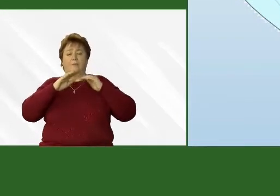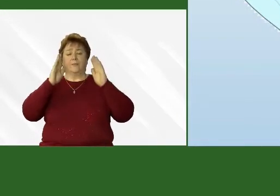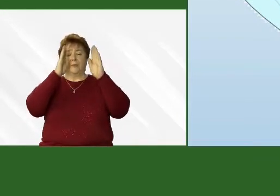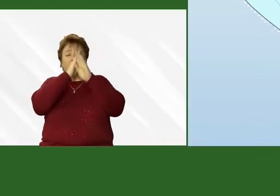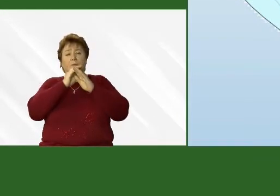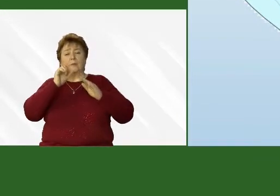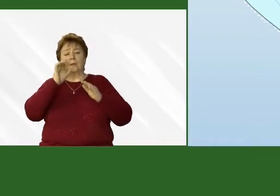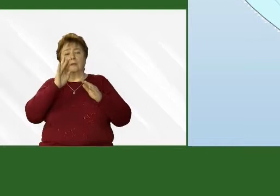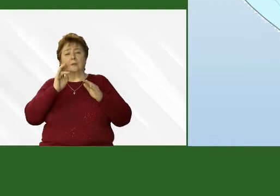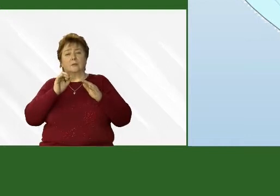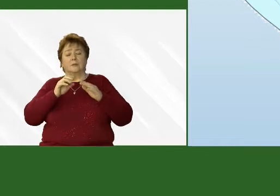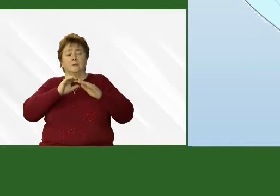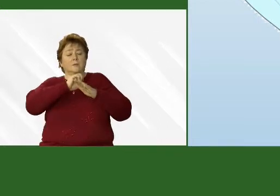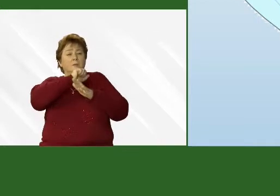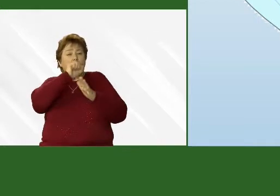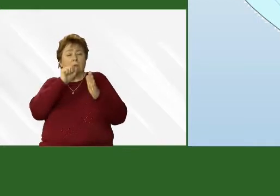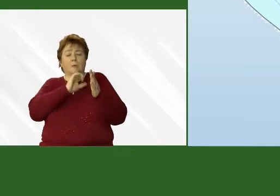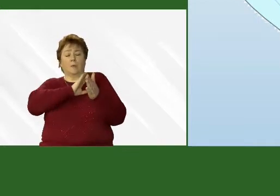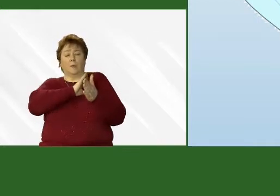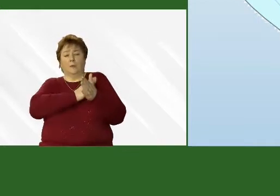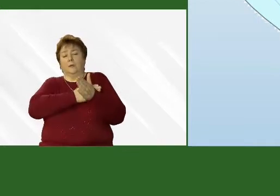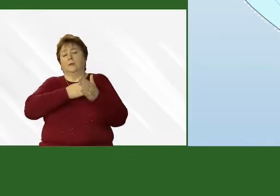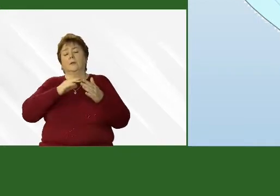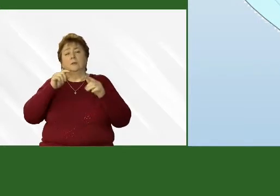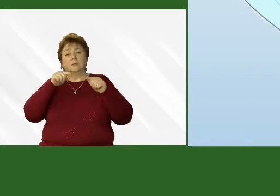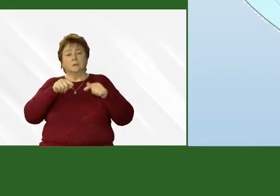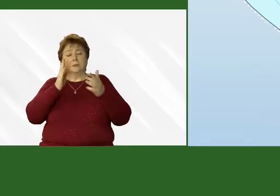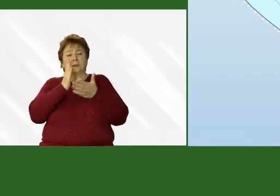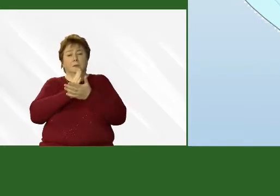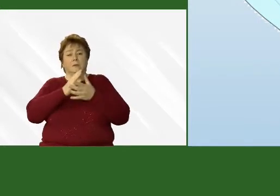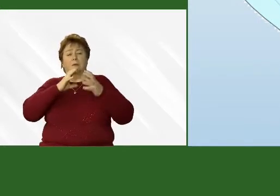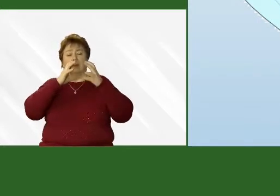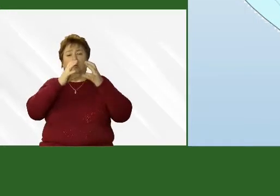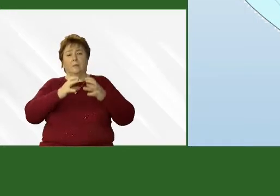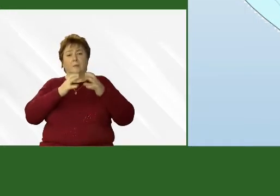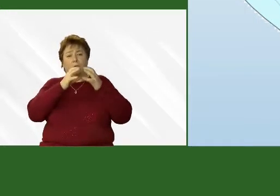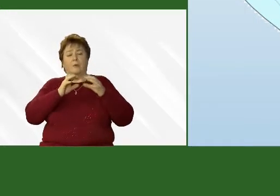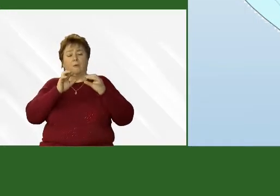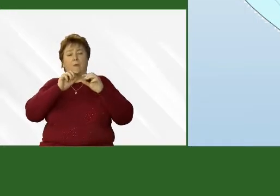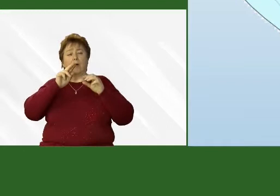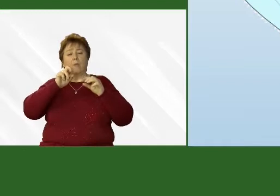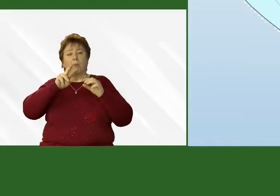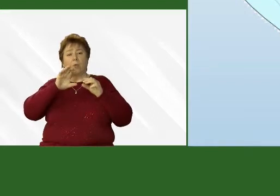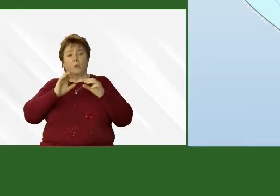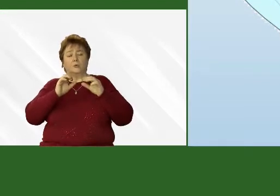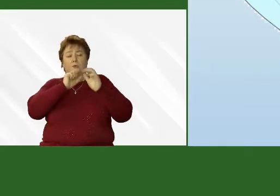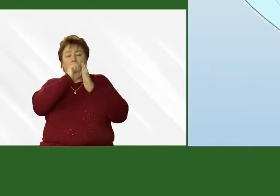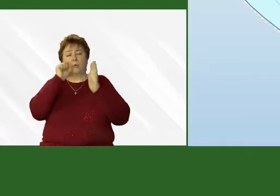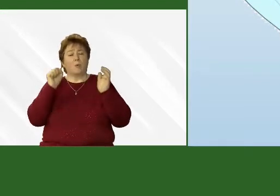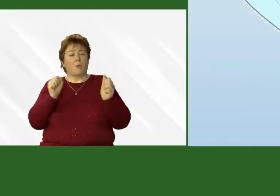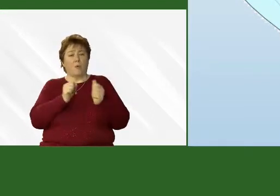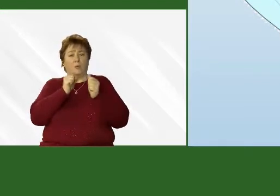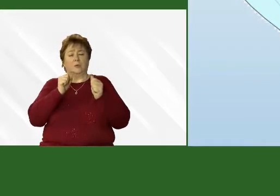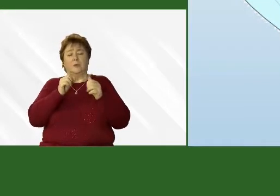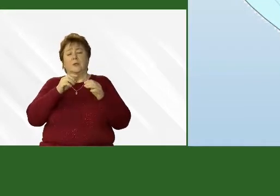Климат Антарктиды самый суровый на Земле. Здесь находится мировой полюс холода. Антарктида